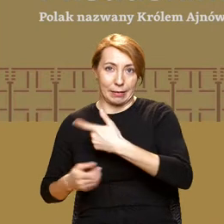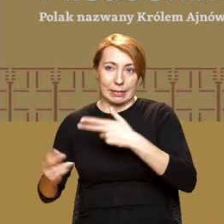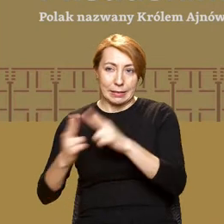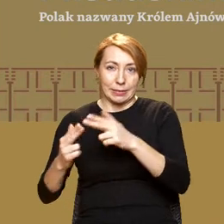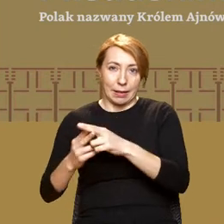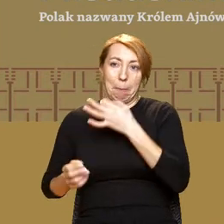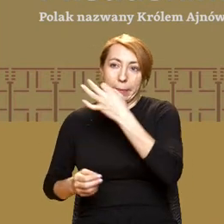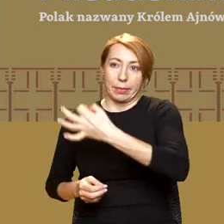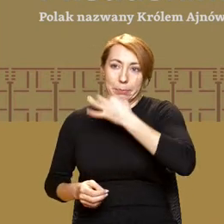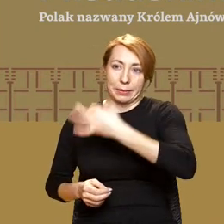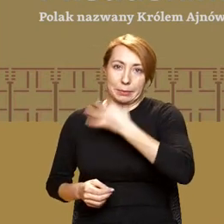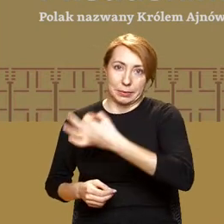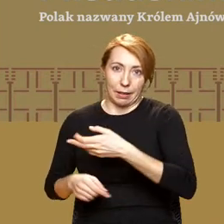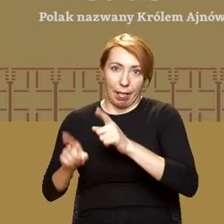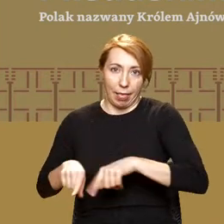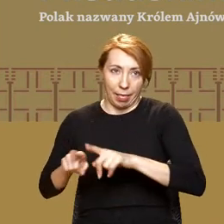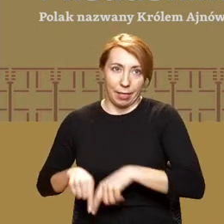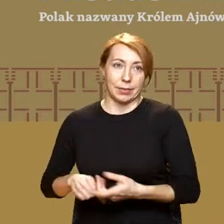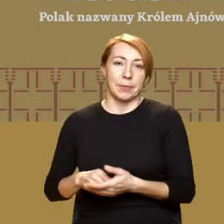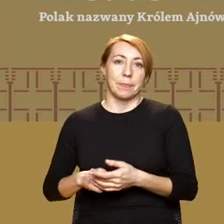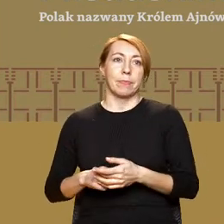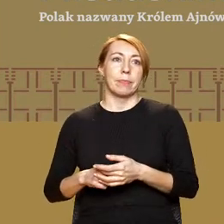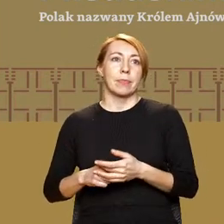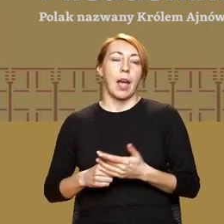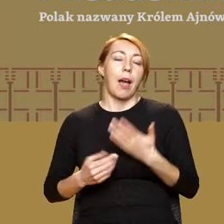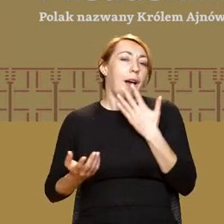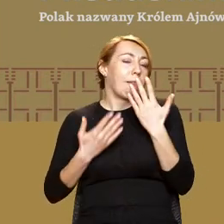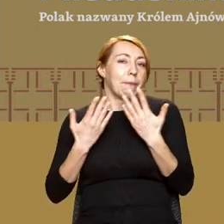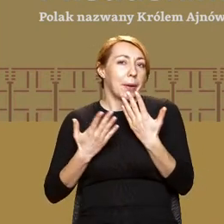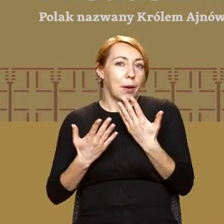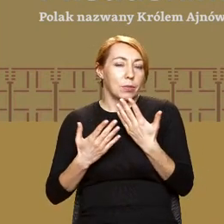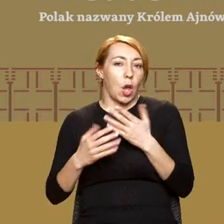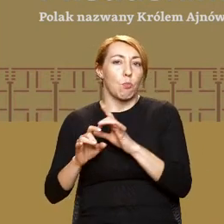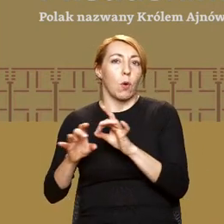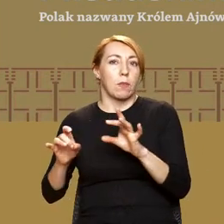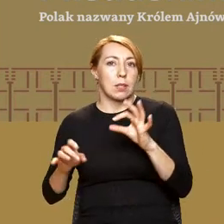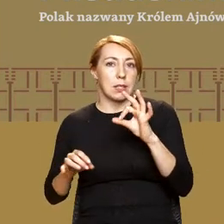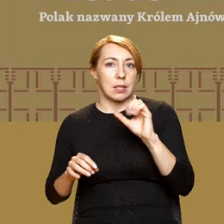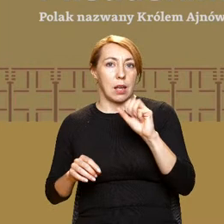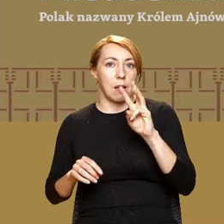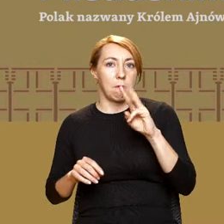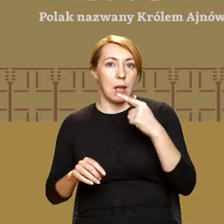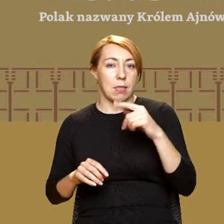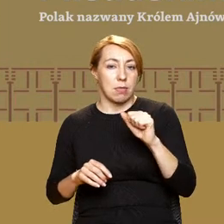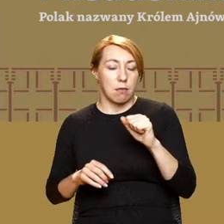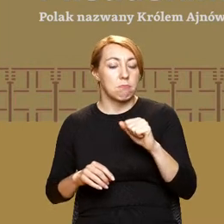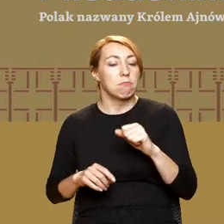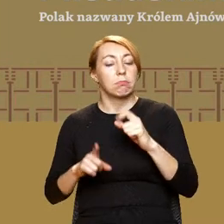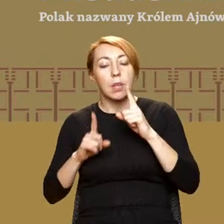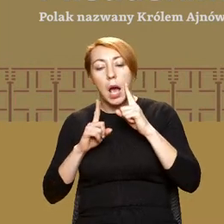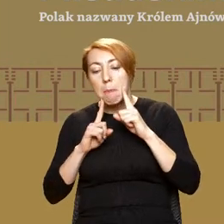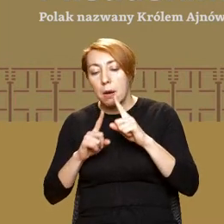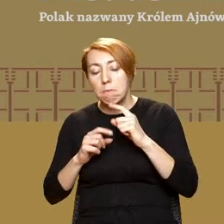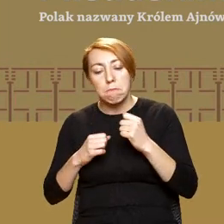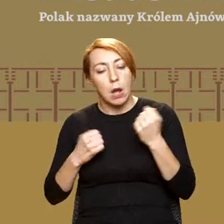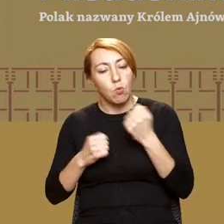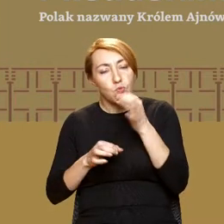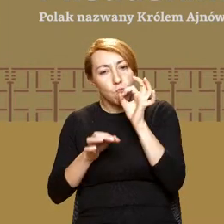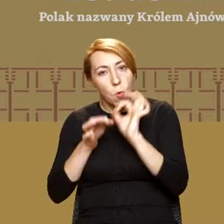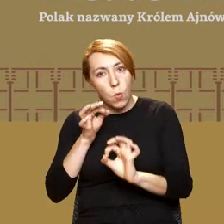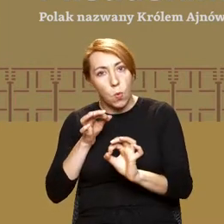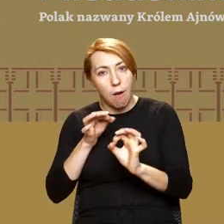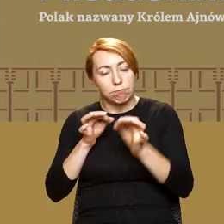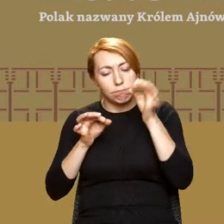każdym razie to wygląda tak, że profesor Sałada jako bardzo rzetelny, bardzo